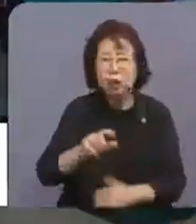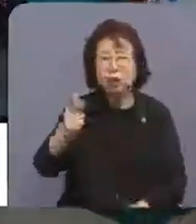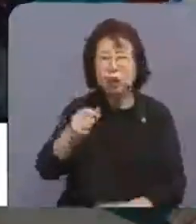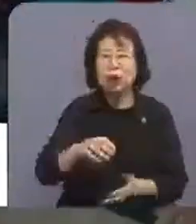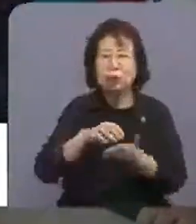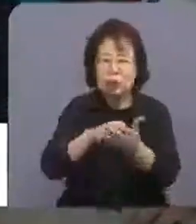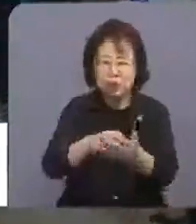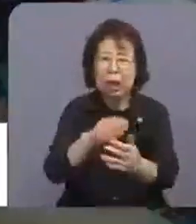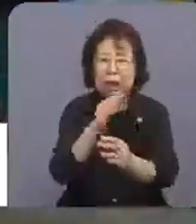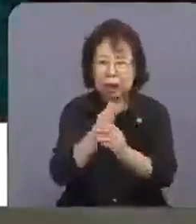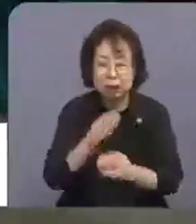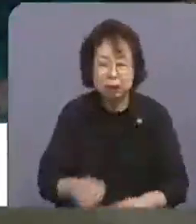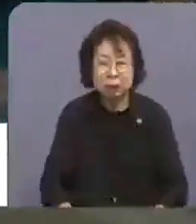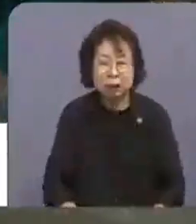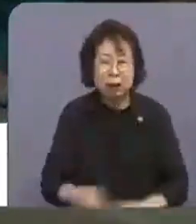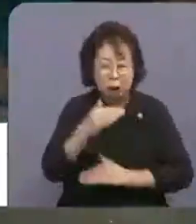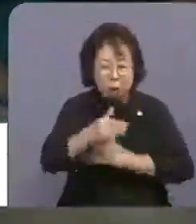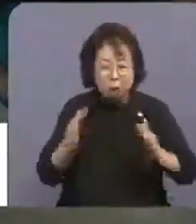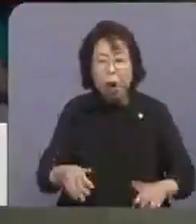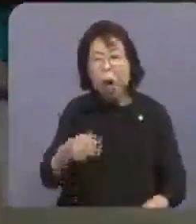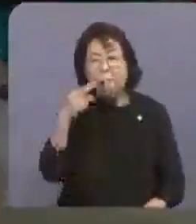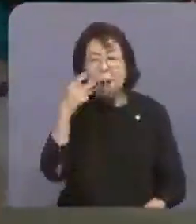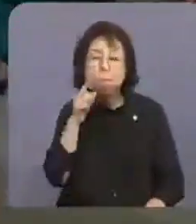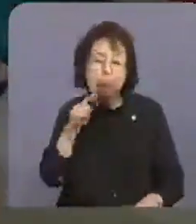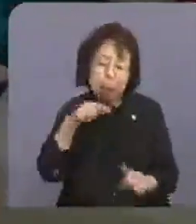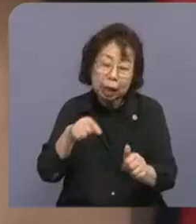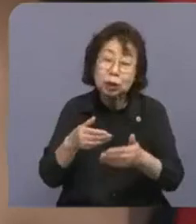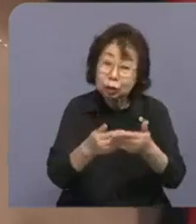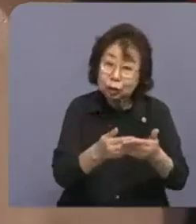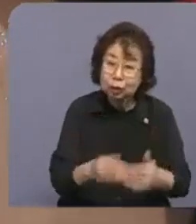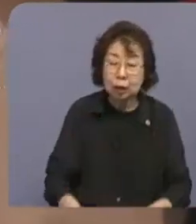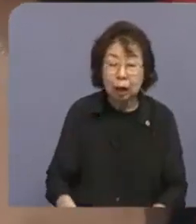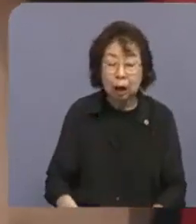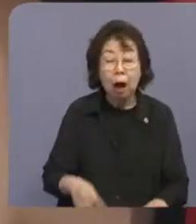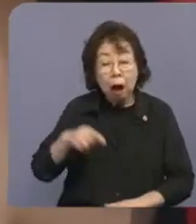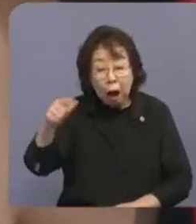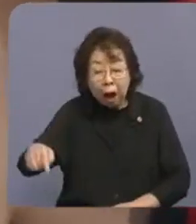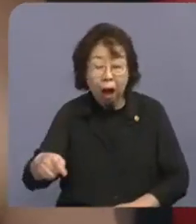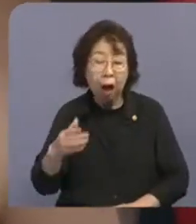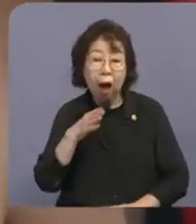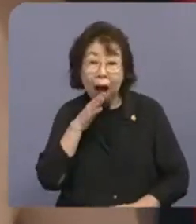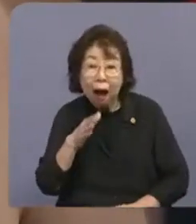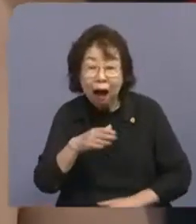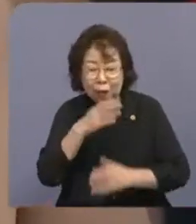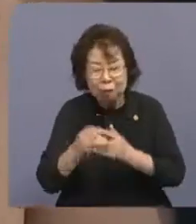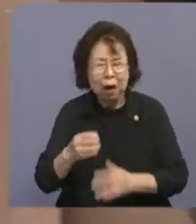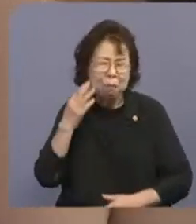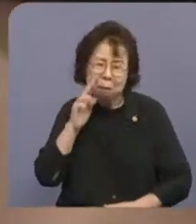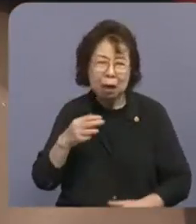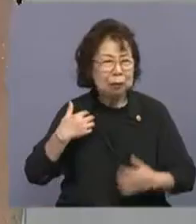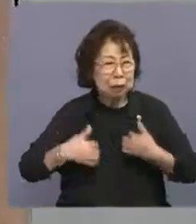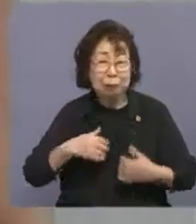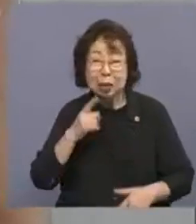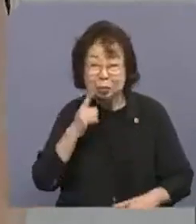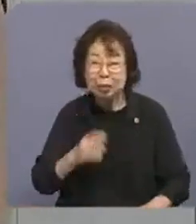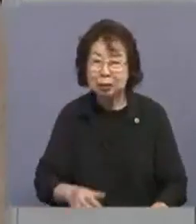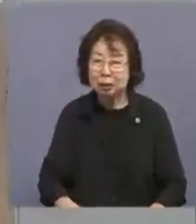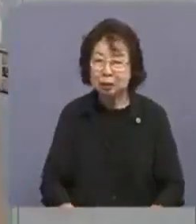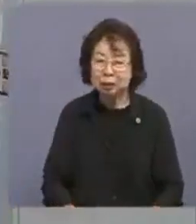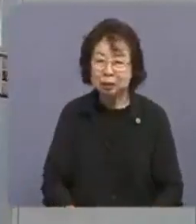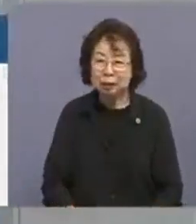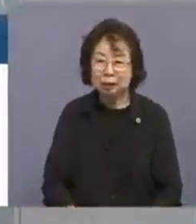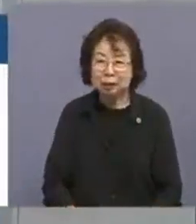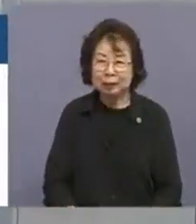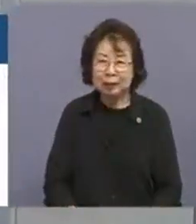있습니다. 교실에서만 영어를 가르치던 교수도 이색 영어 캠프가 즐겁습니다. We're currently doing